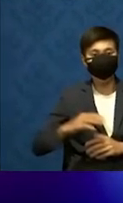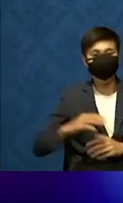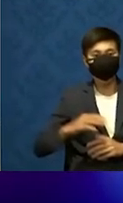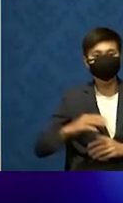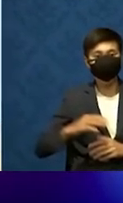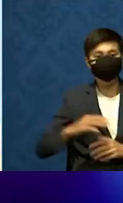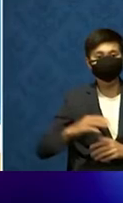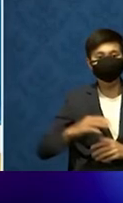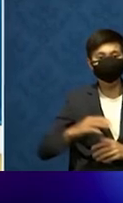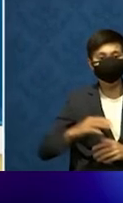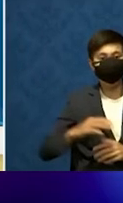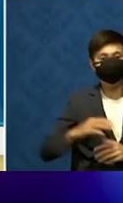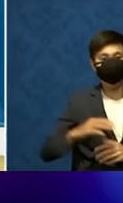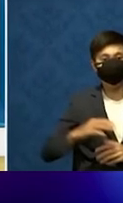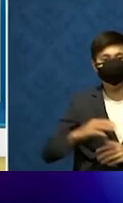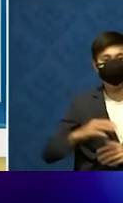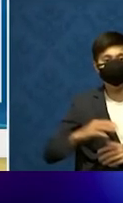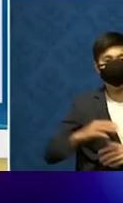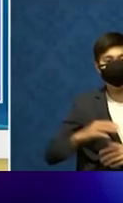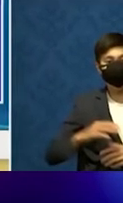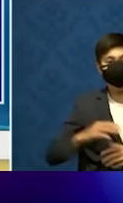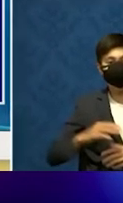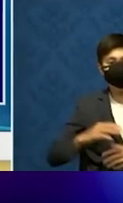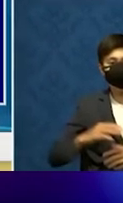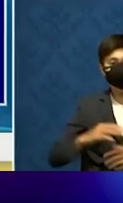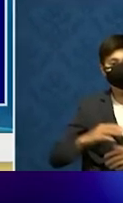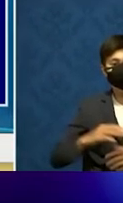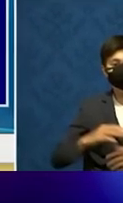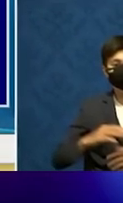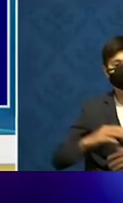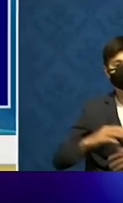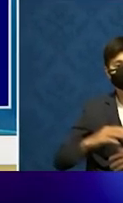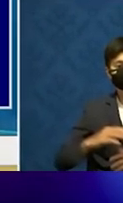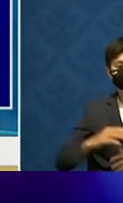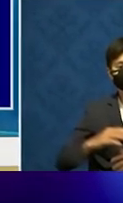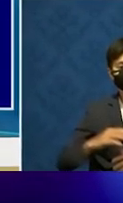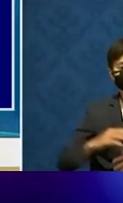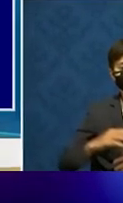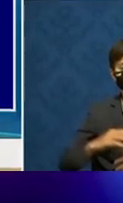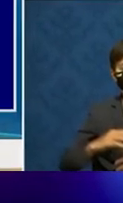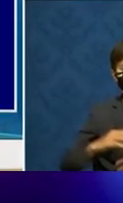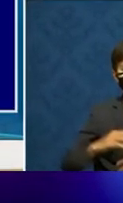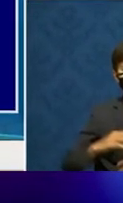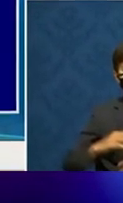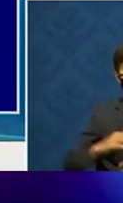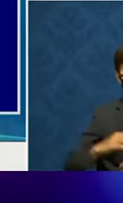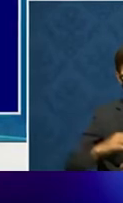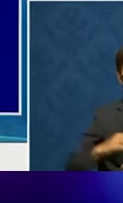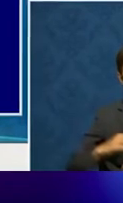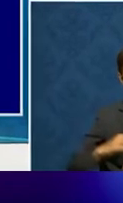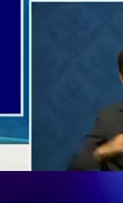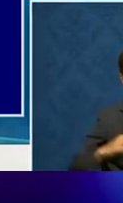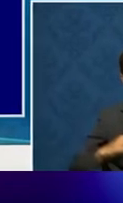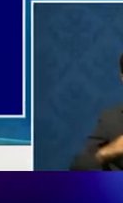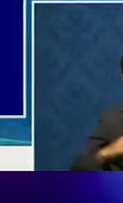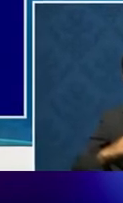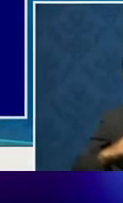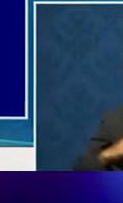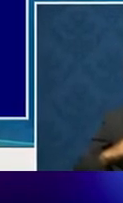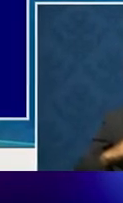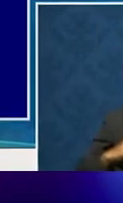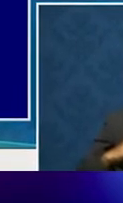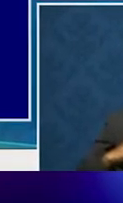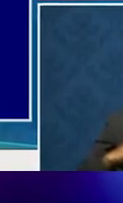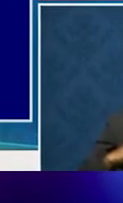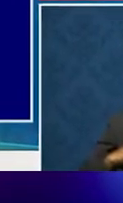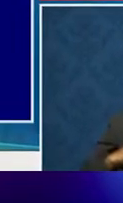ทยว่าจะมีกินกันหรือไม่ถ้าเป็นเงินตัวเองจะซื้อไปก็ไม่มีใครว่าแต่นี่คือภาษีของ